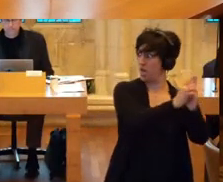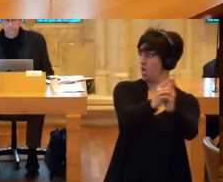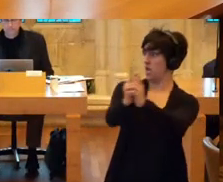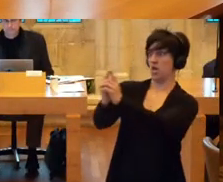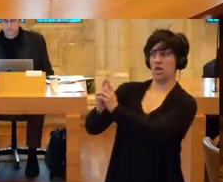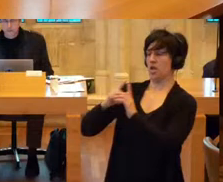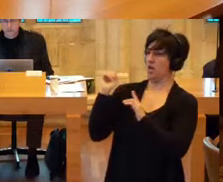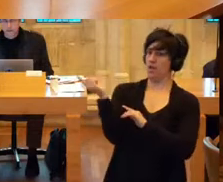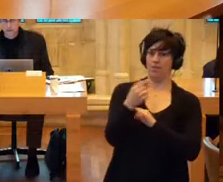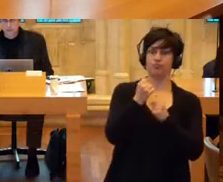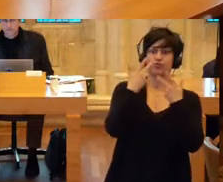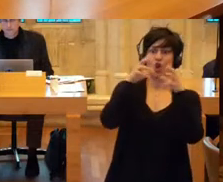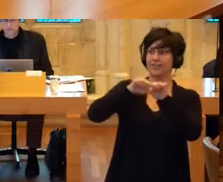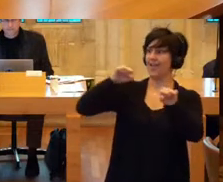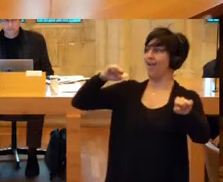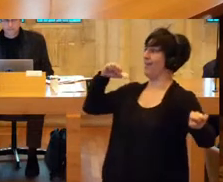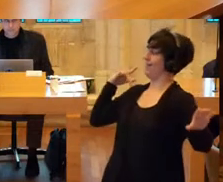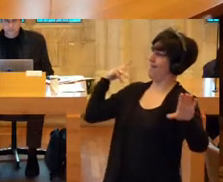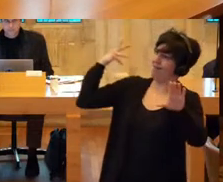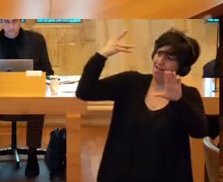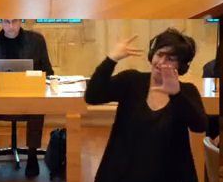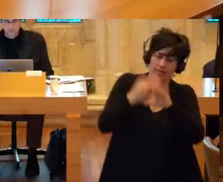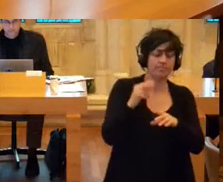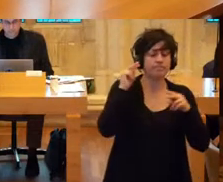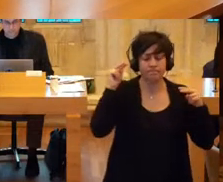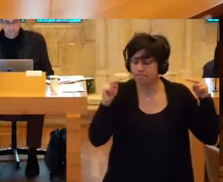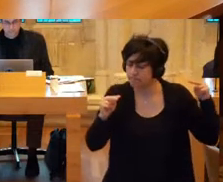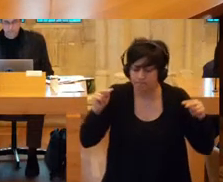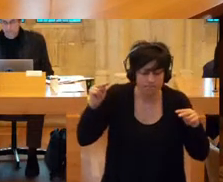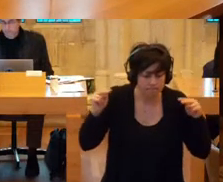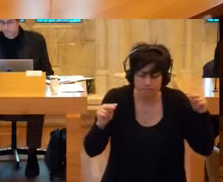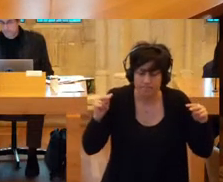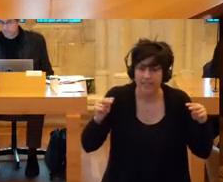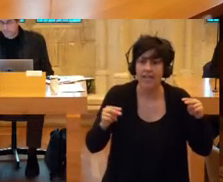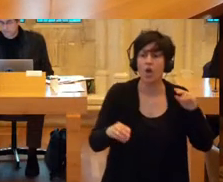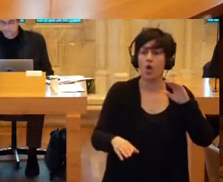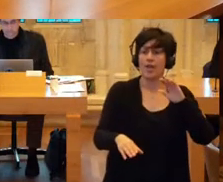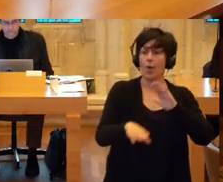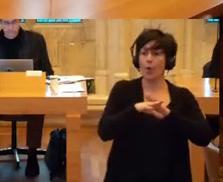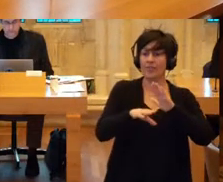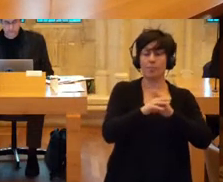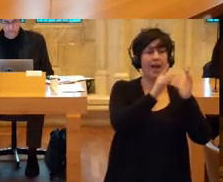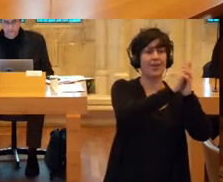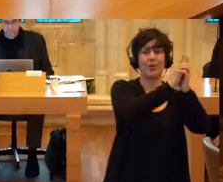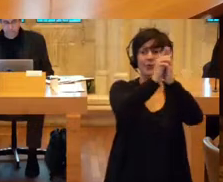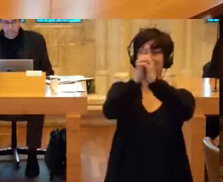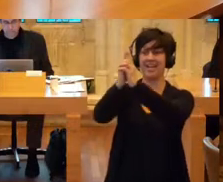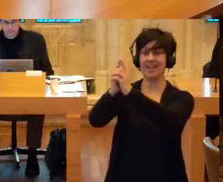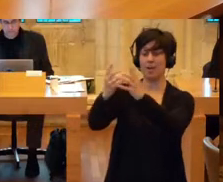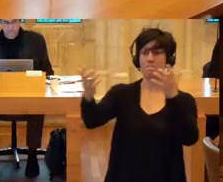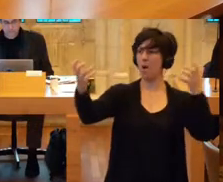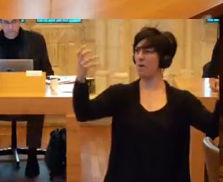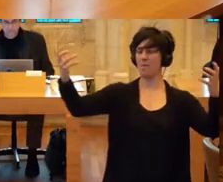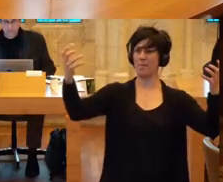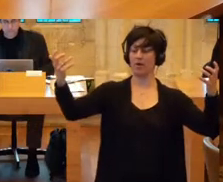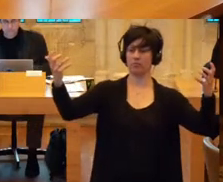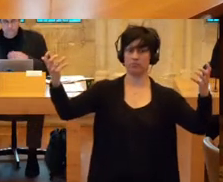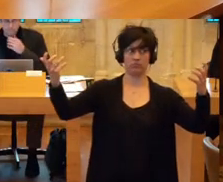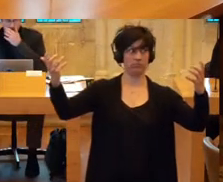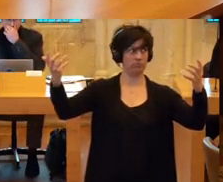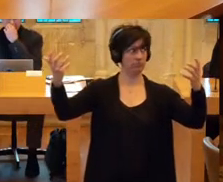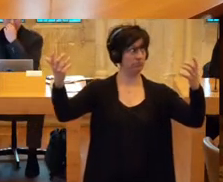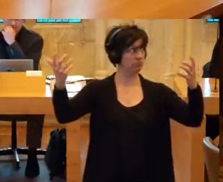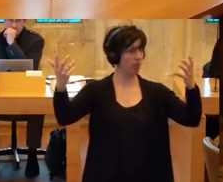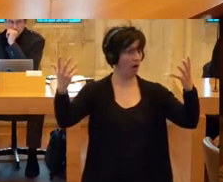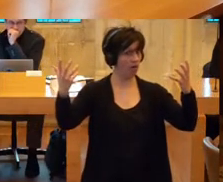depuis plusieurs siècles, et que ces clochers qui au début étaient très distinguables sont devenus très vite d'abord happés par pour les